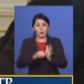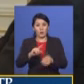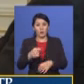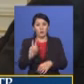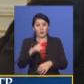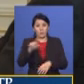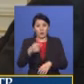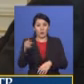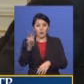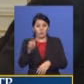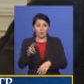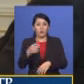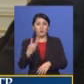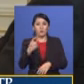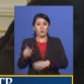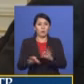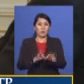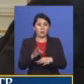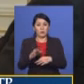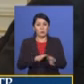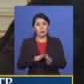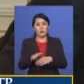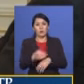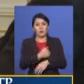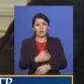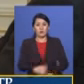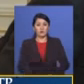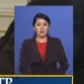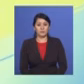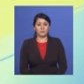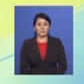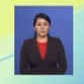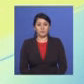миллиард доллар болатын 21 жобаны жүзеге асыруды көздеп отыр.